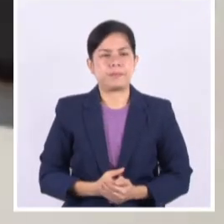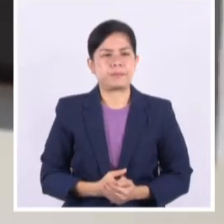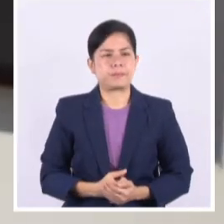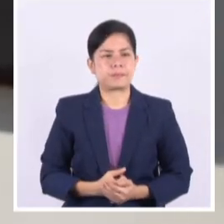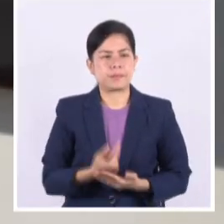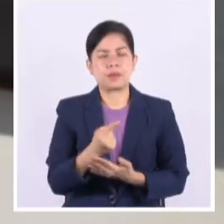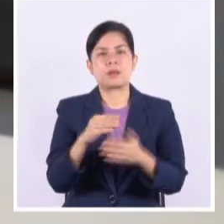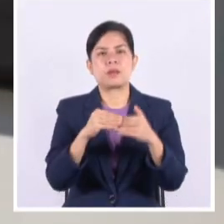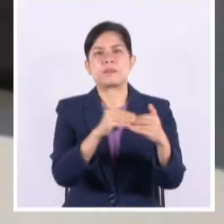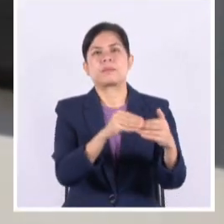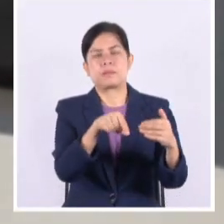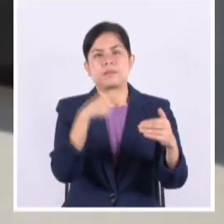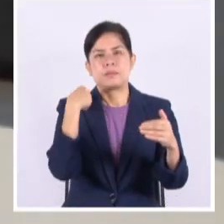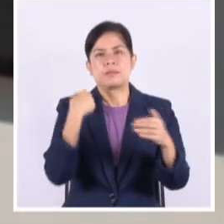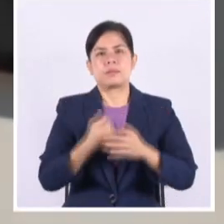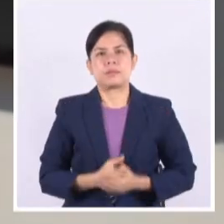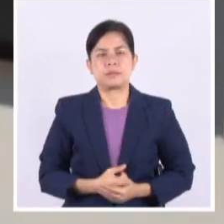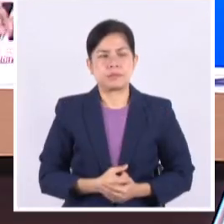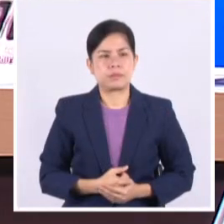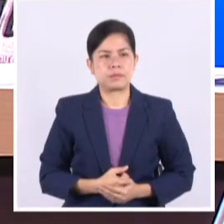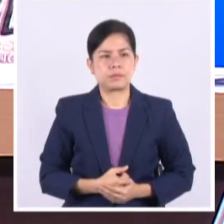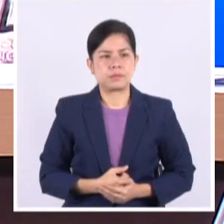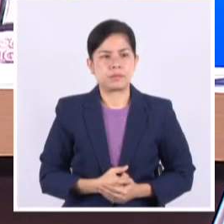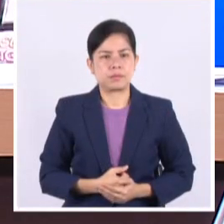มตัวกันต่อพูดคุยกันต่อที่โรงพักค่ะ